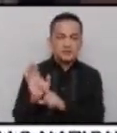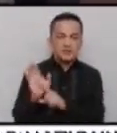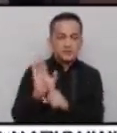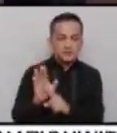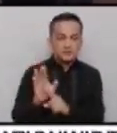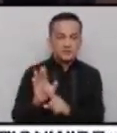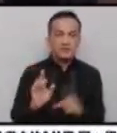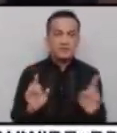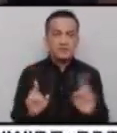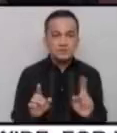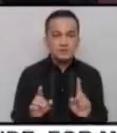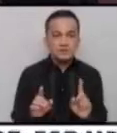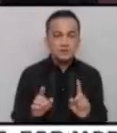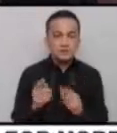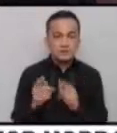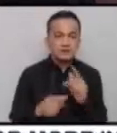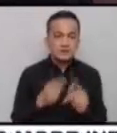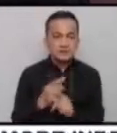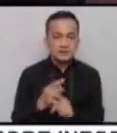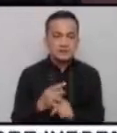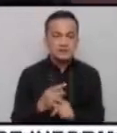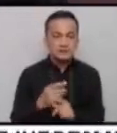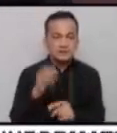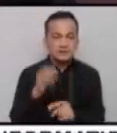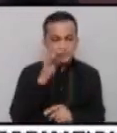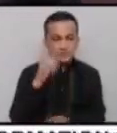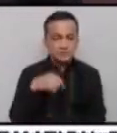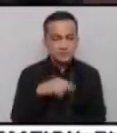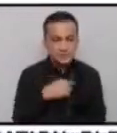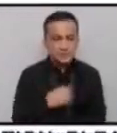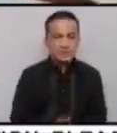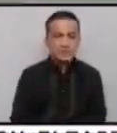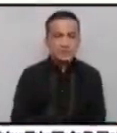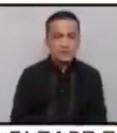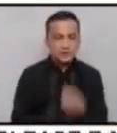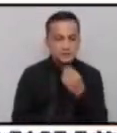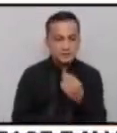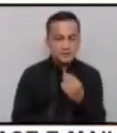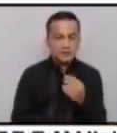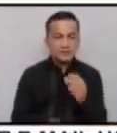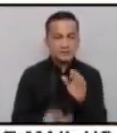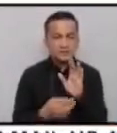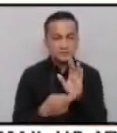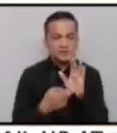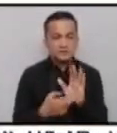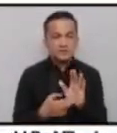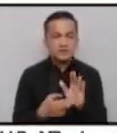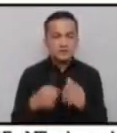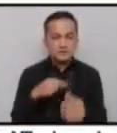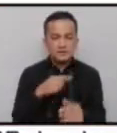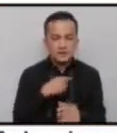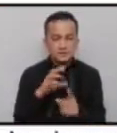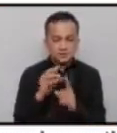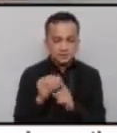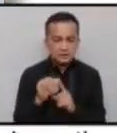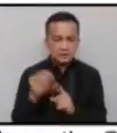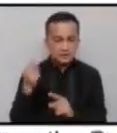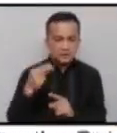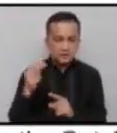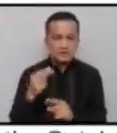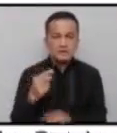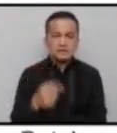anong klaseng Pilipino tayo. Dahil ang pagkain, it reflects our culture, our heritage. Ang sabi